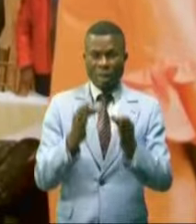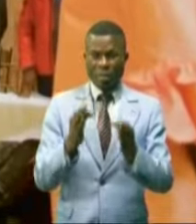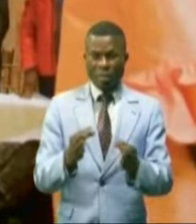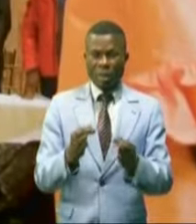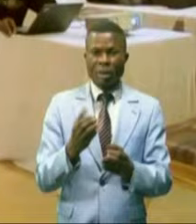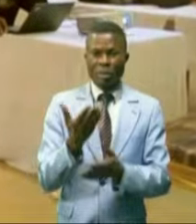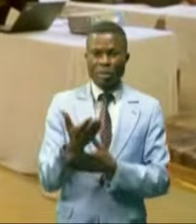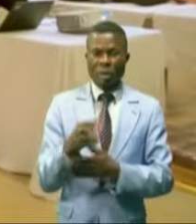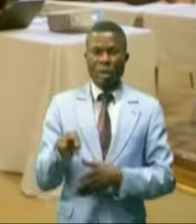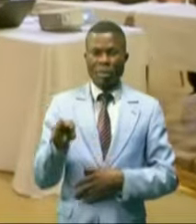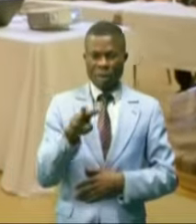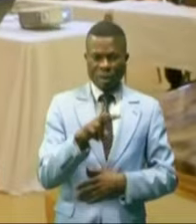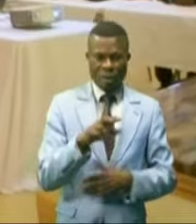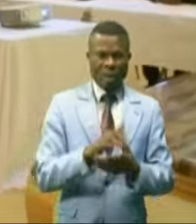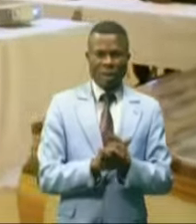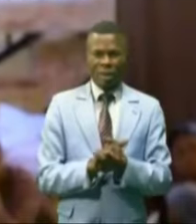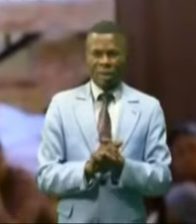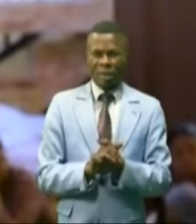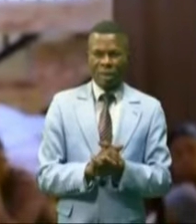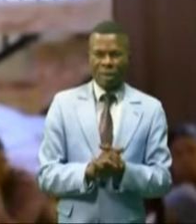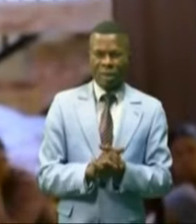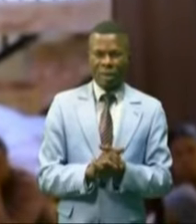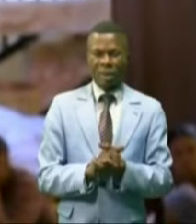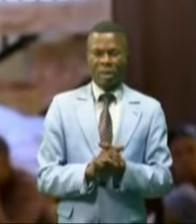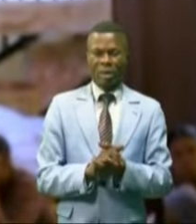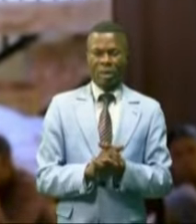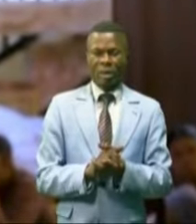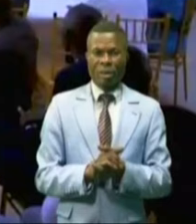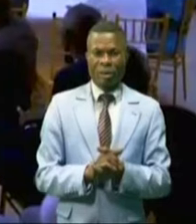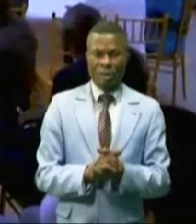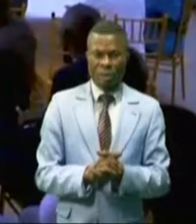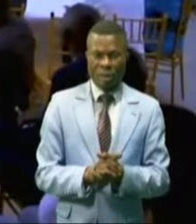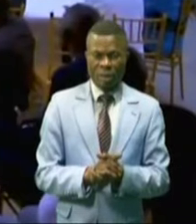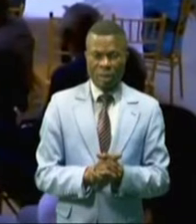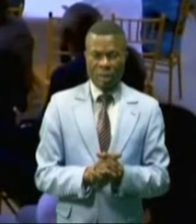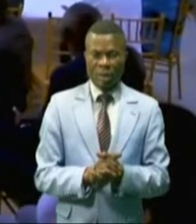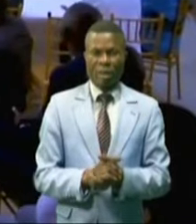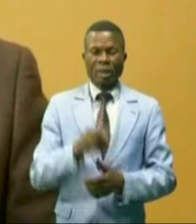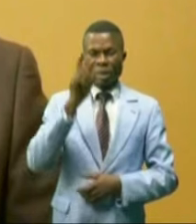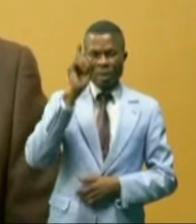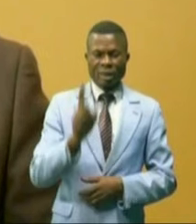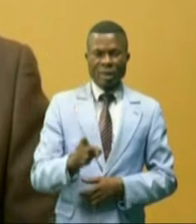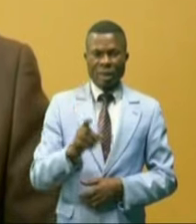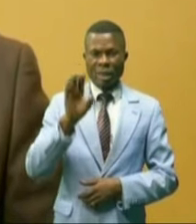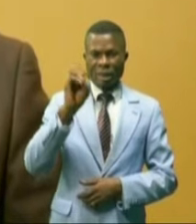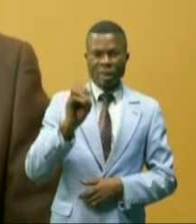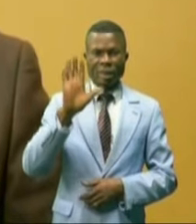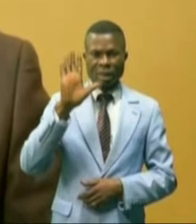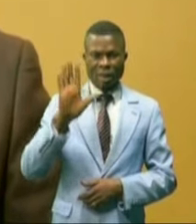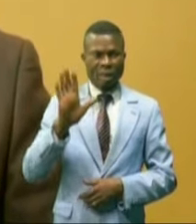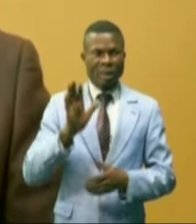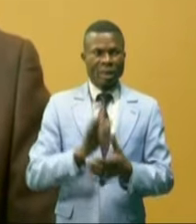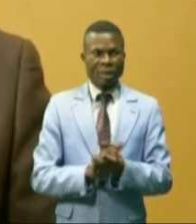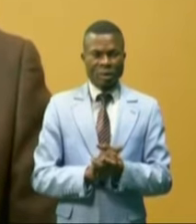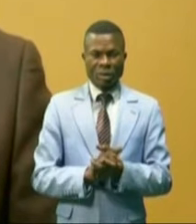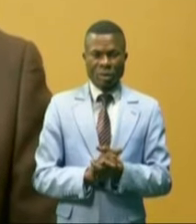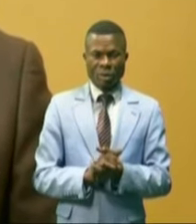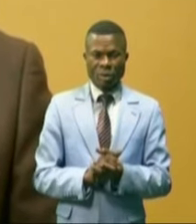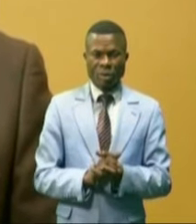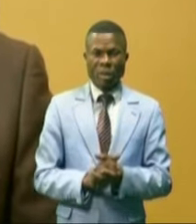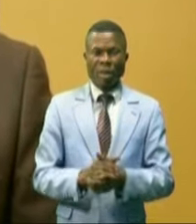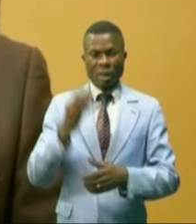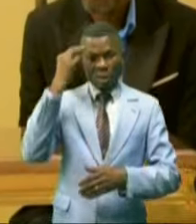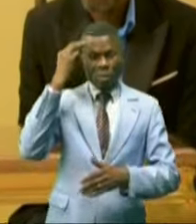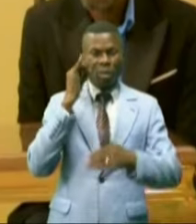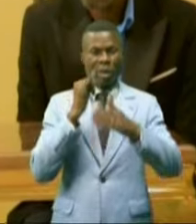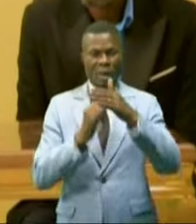nord Ubangi. La cérémonie qui a eu lieu dans la salle de fête de l'espace le 155 de Guimena était présidée par le ministre provincial de l'Intérieur, Victor